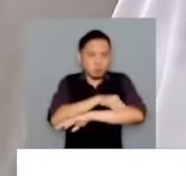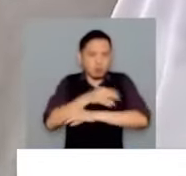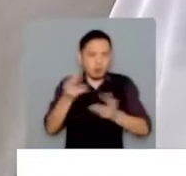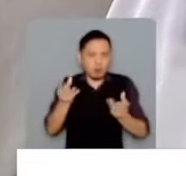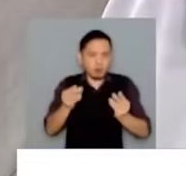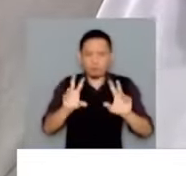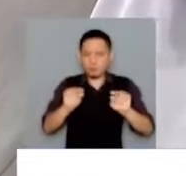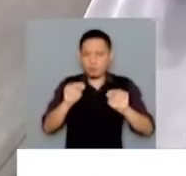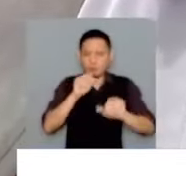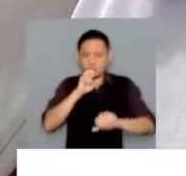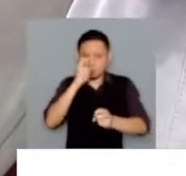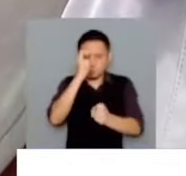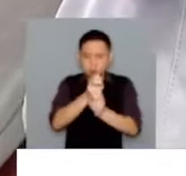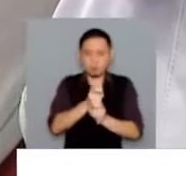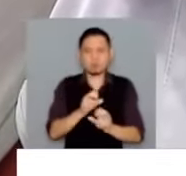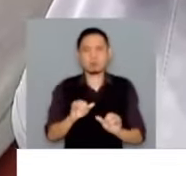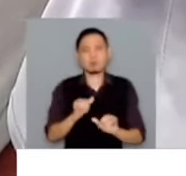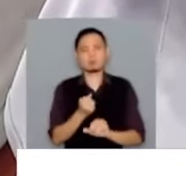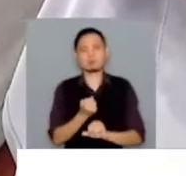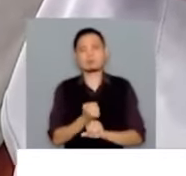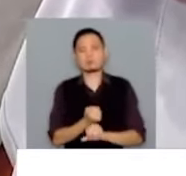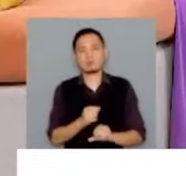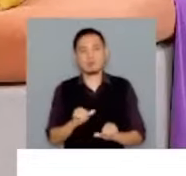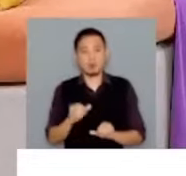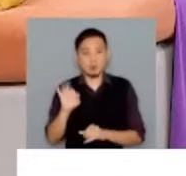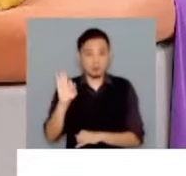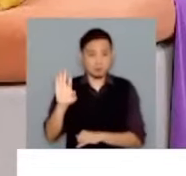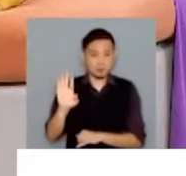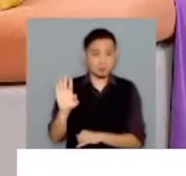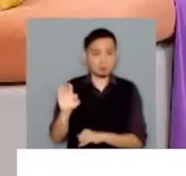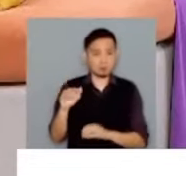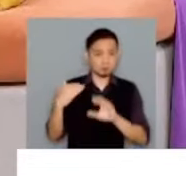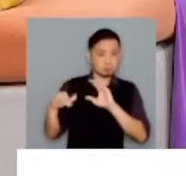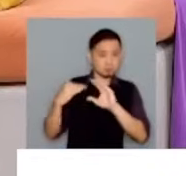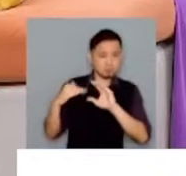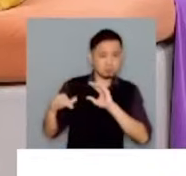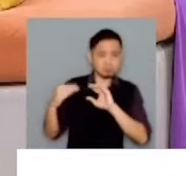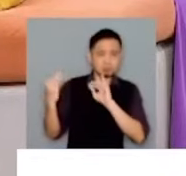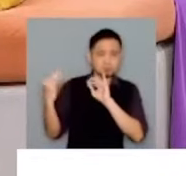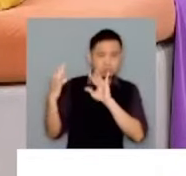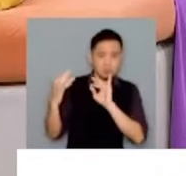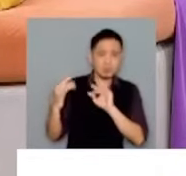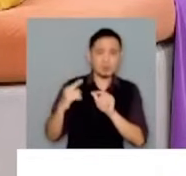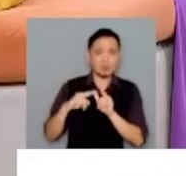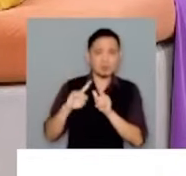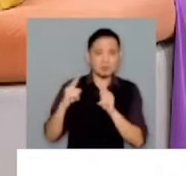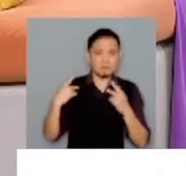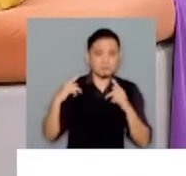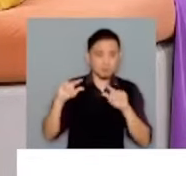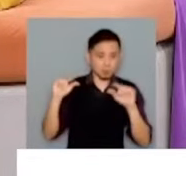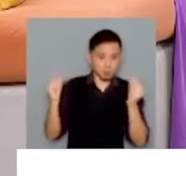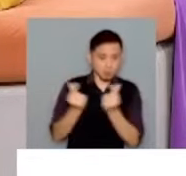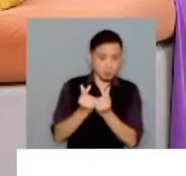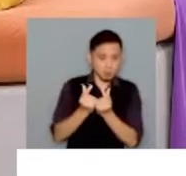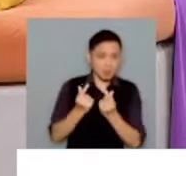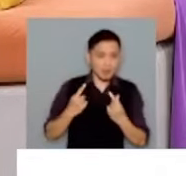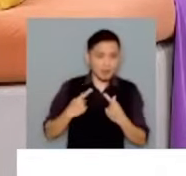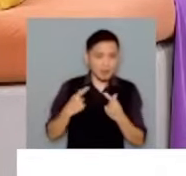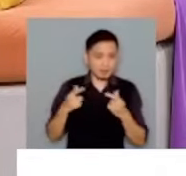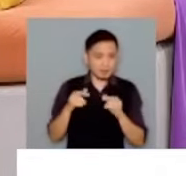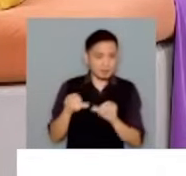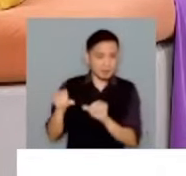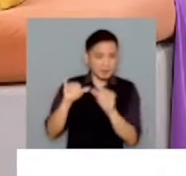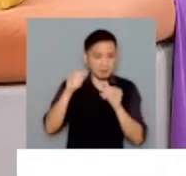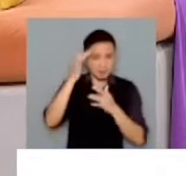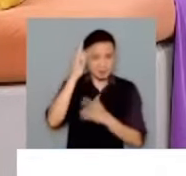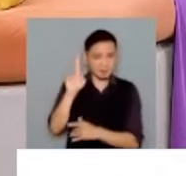Meron ka ba, since mahilig ka sa Facebook at kayo ay nagkakilala doon, meron ka ba nahanap na naggrupo ng mga taong may ganyan din? Actually, kasi diba usually when